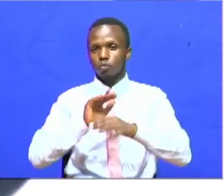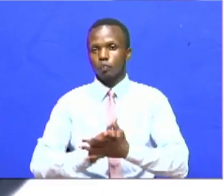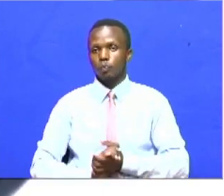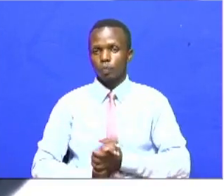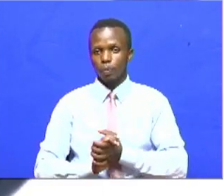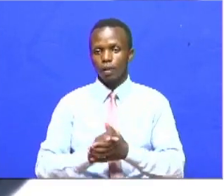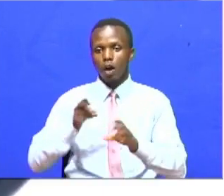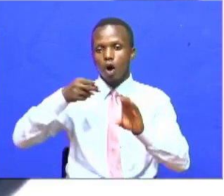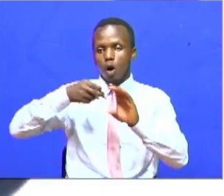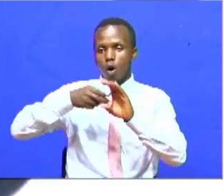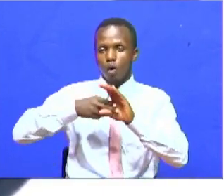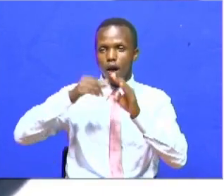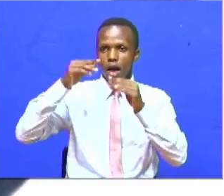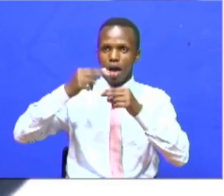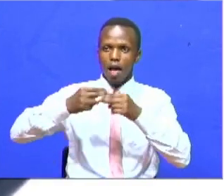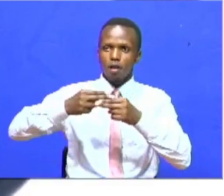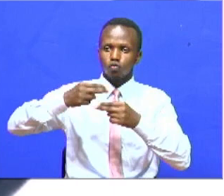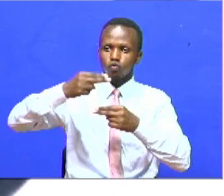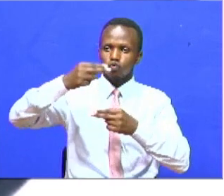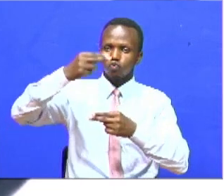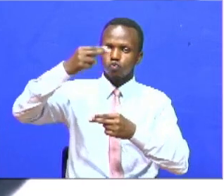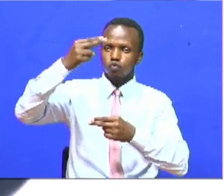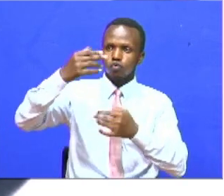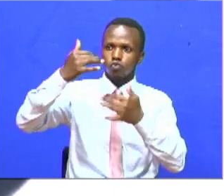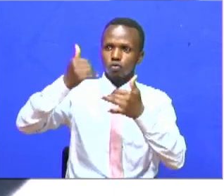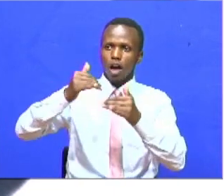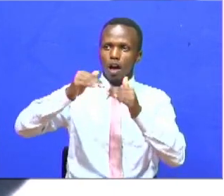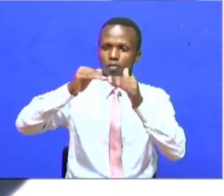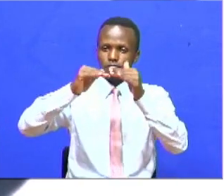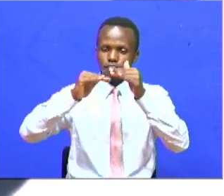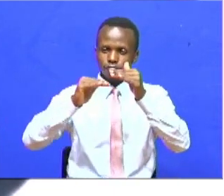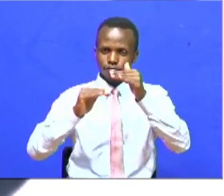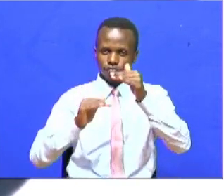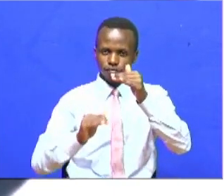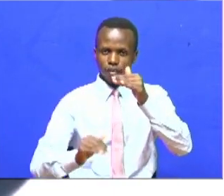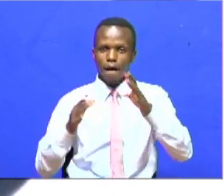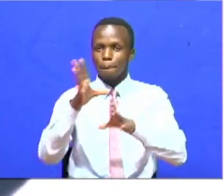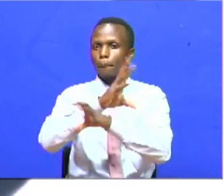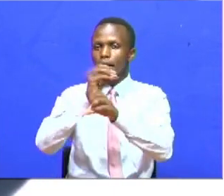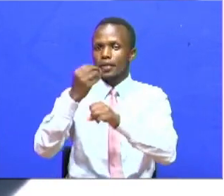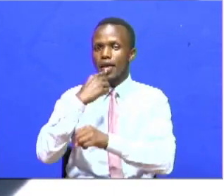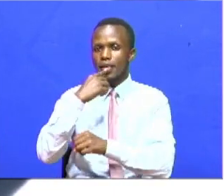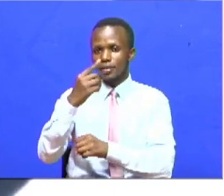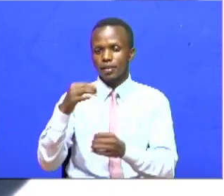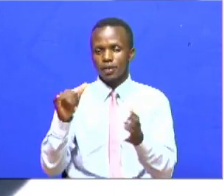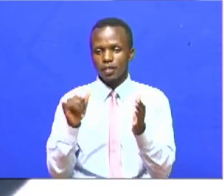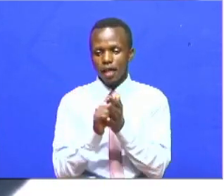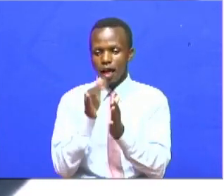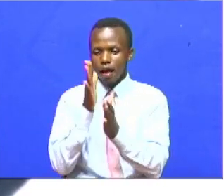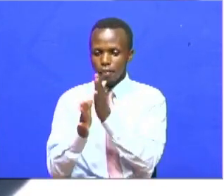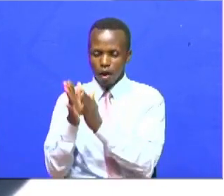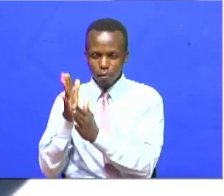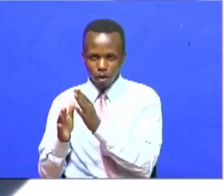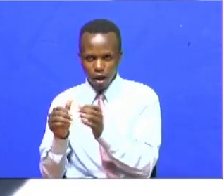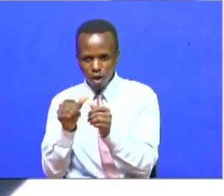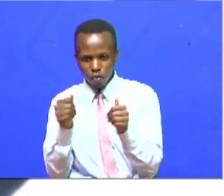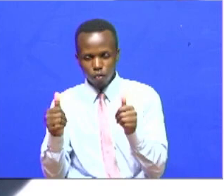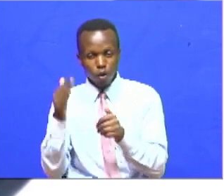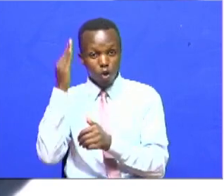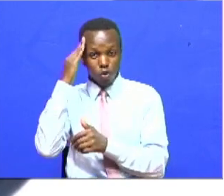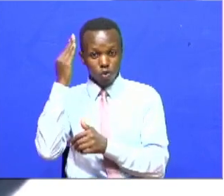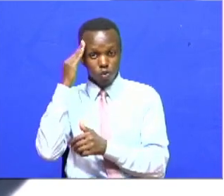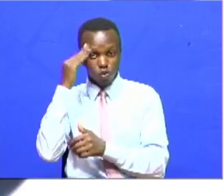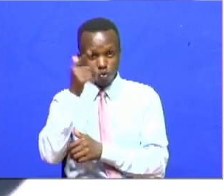Mafuta ndio hiyo ilikuwa imepanda, simeanza kuteremuka. Rais alisema hii maneno ni kupanga. Unajua,